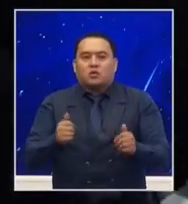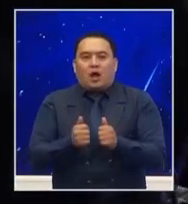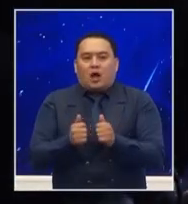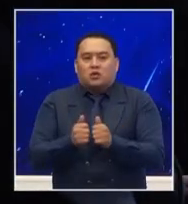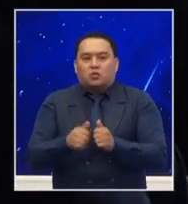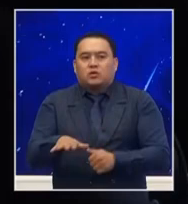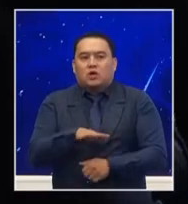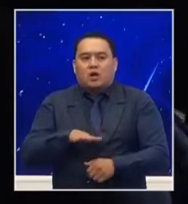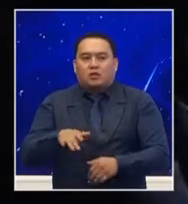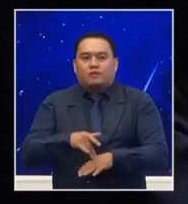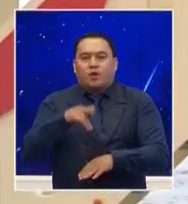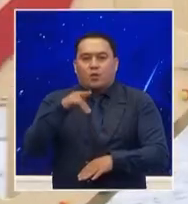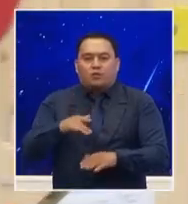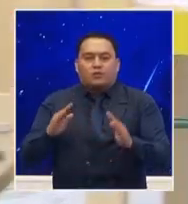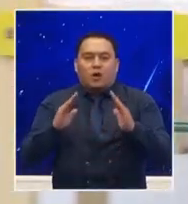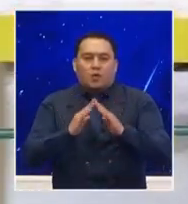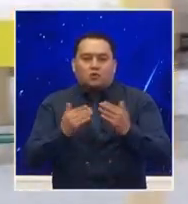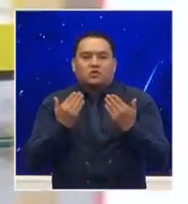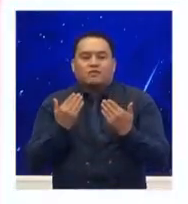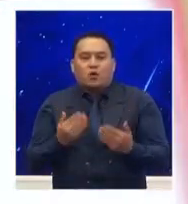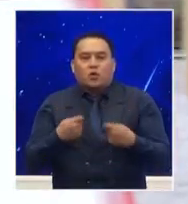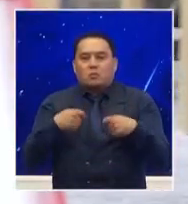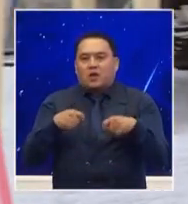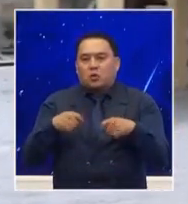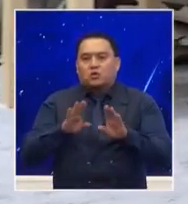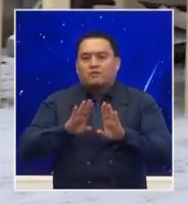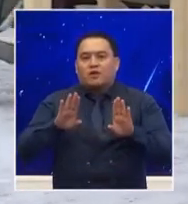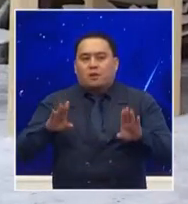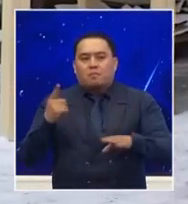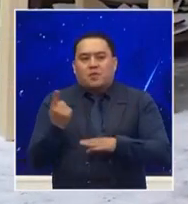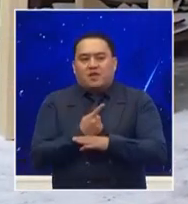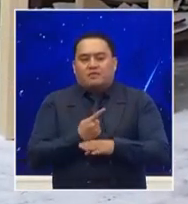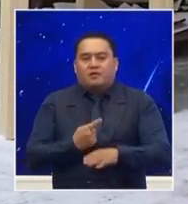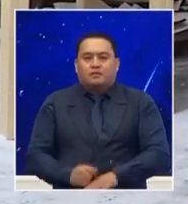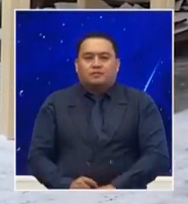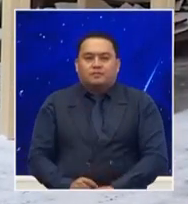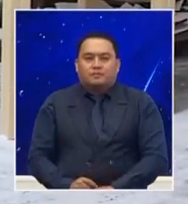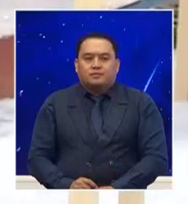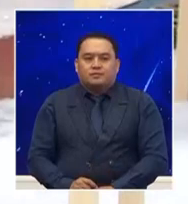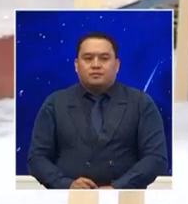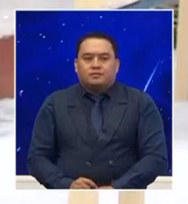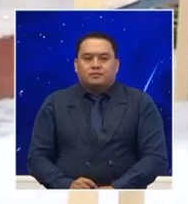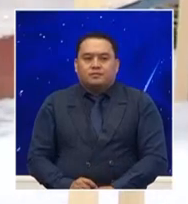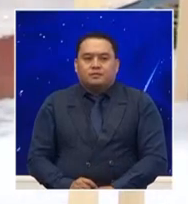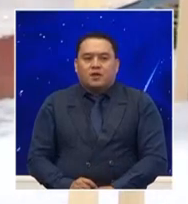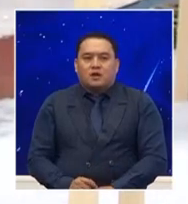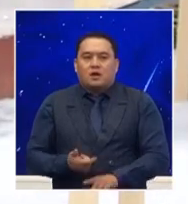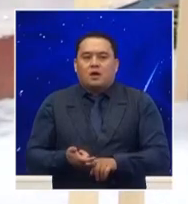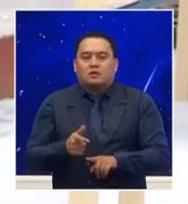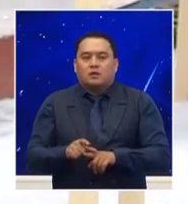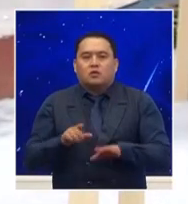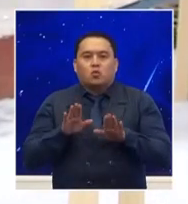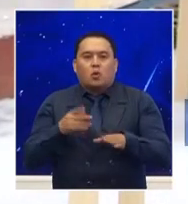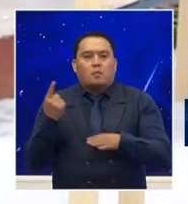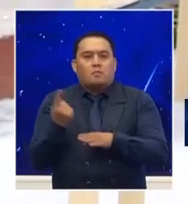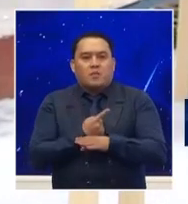прилегающих территорий многоэтажных домов. Сейчас на продажу выставлены первые изделия товарищества. Это только первые изделия.